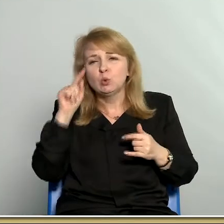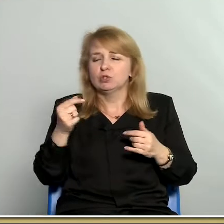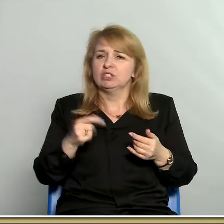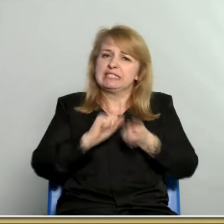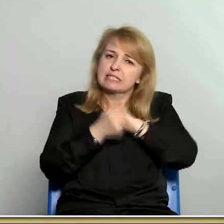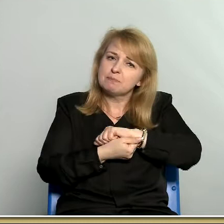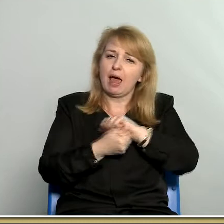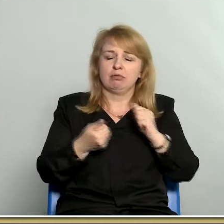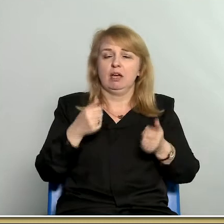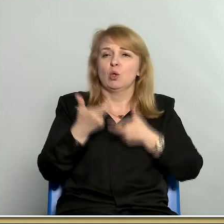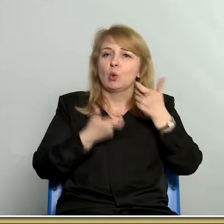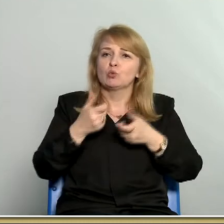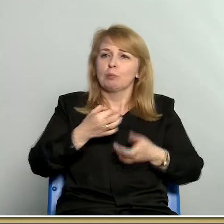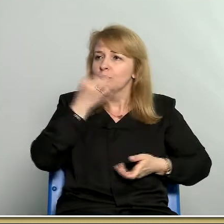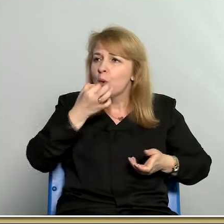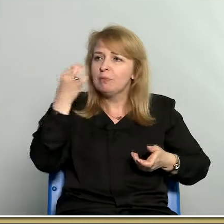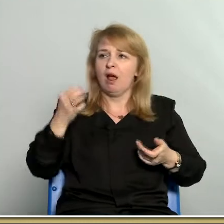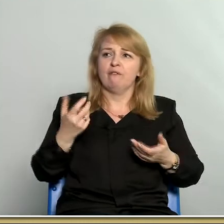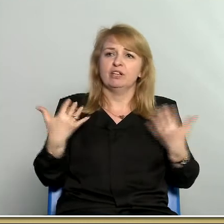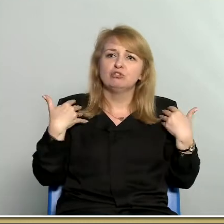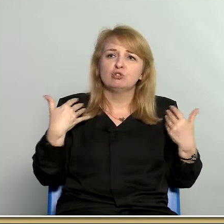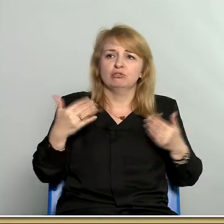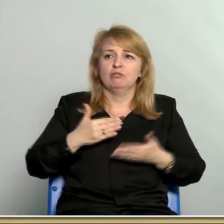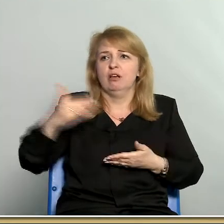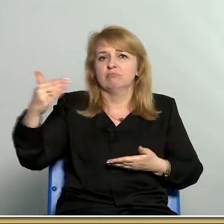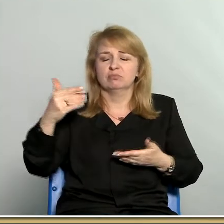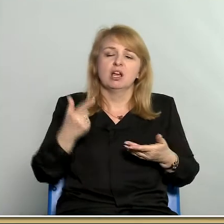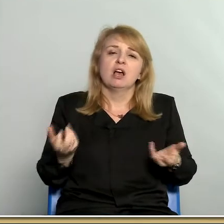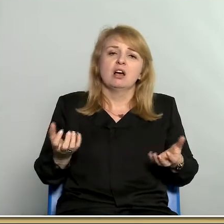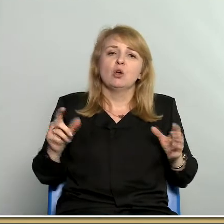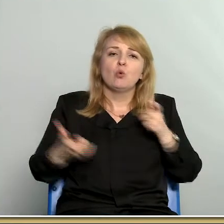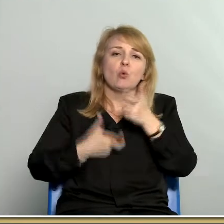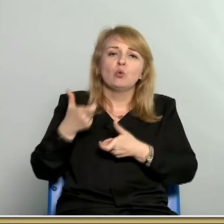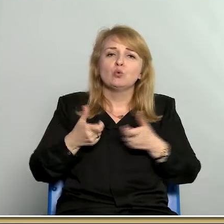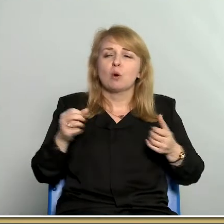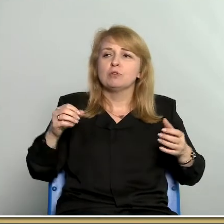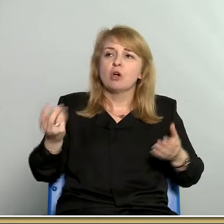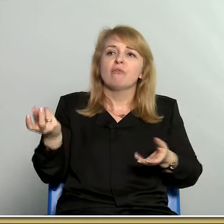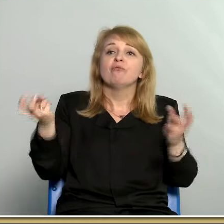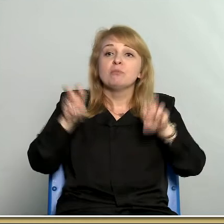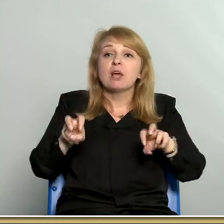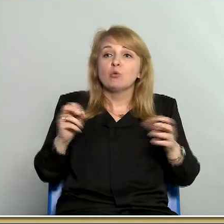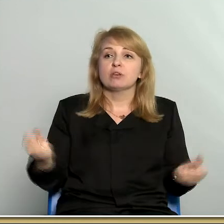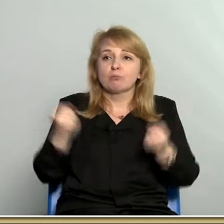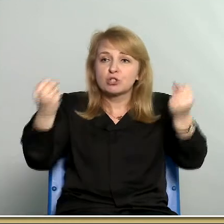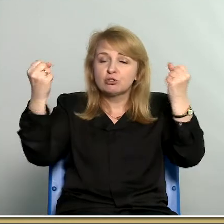ożywienie, także poprzez wprowadzenie przedsiębiorczości na te tereny.